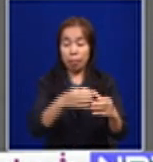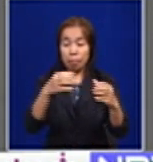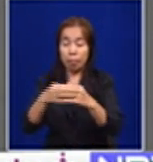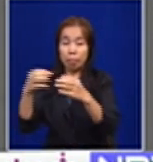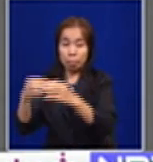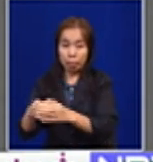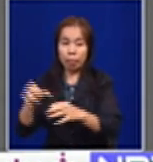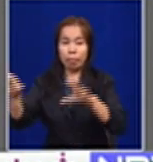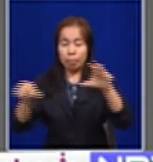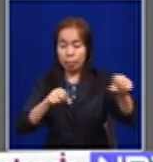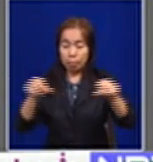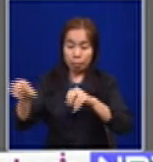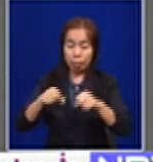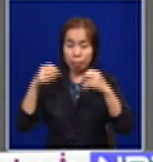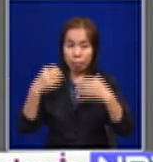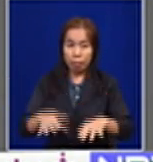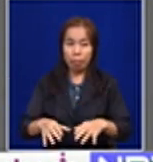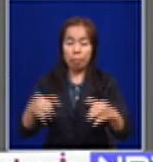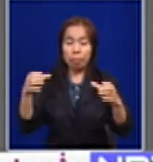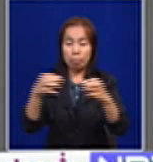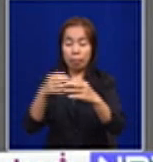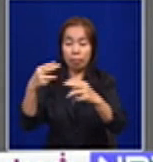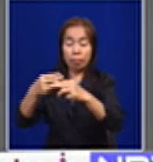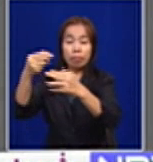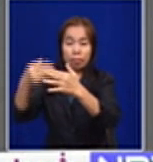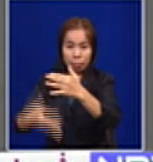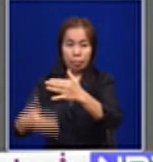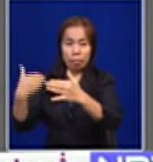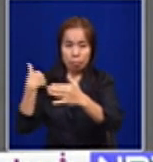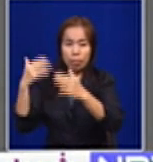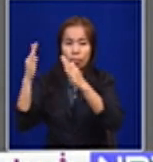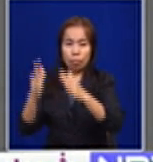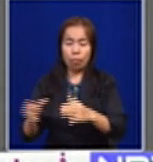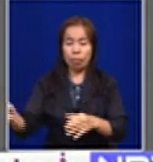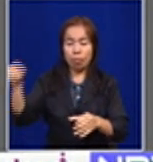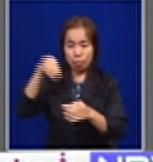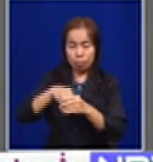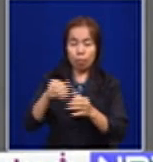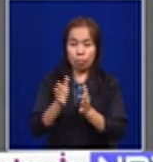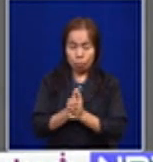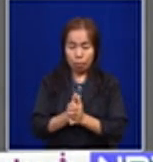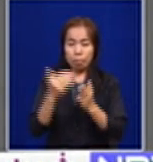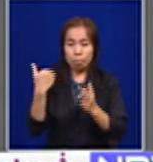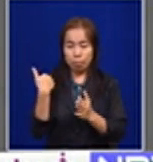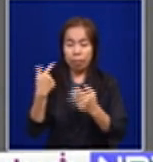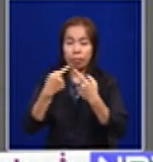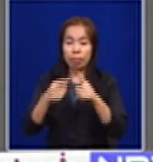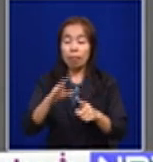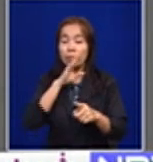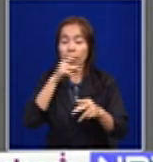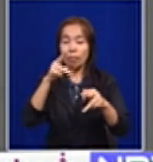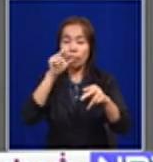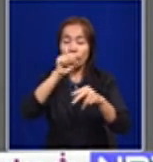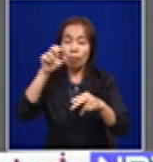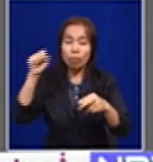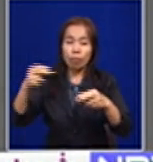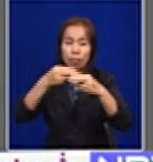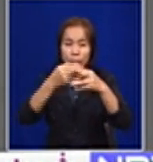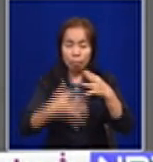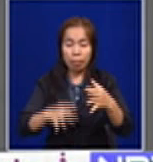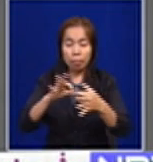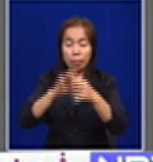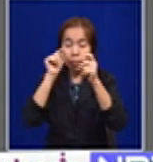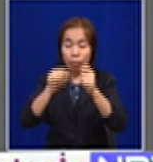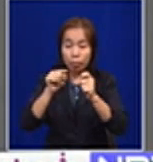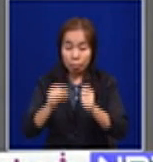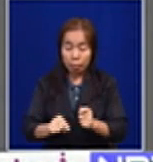ควต้าก็ให้เพิ่มส.ส.แบบบัญชีรายชื่อให้เท่ากับโควต้าที่ได้รับแต่พรรคที่ได้ส.ส.แบบแบ่งเขตมากกว่าหรือเท่ากับจำนวนโควต้า